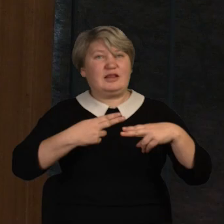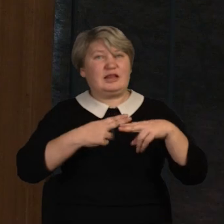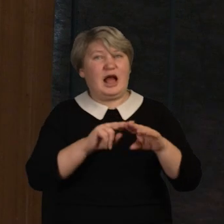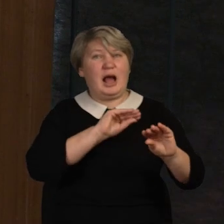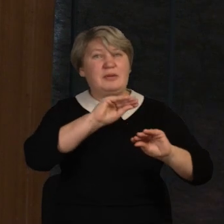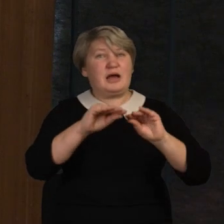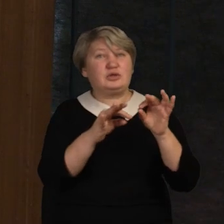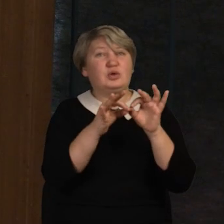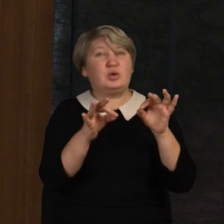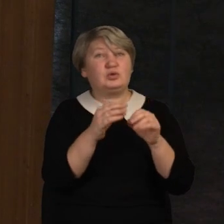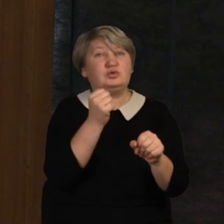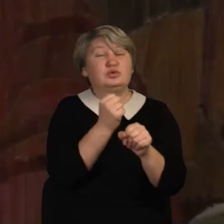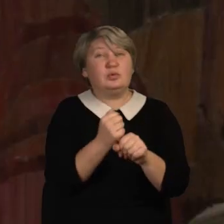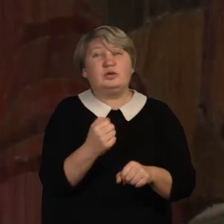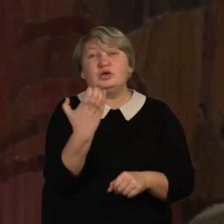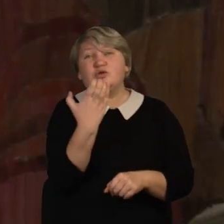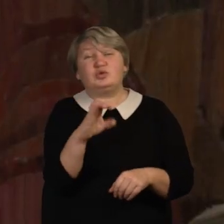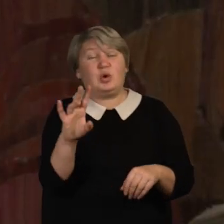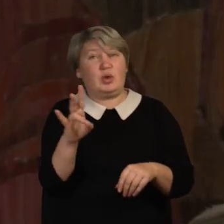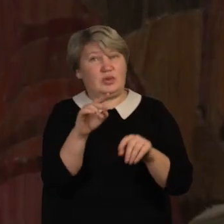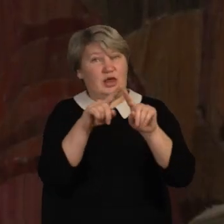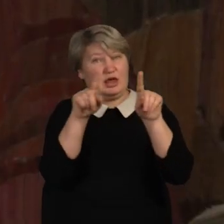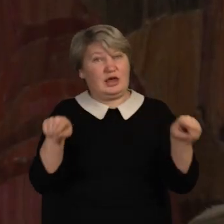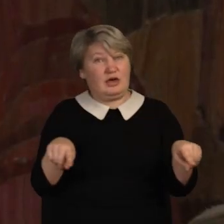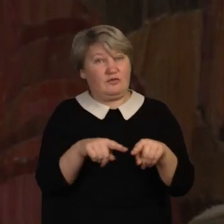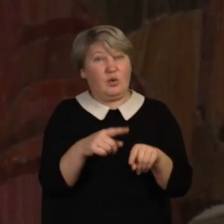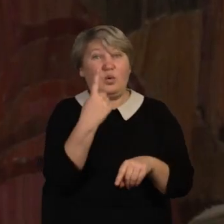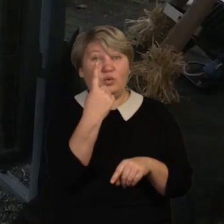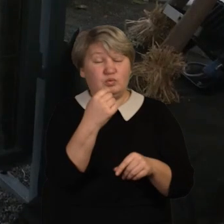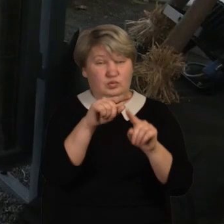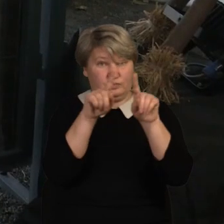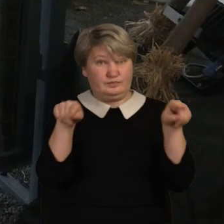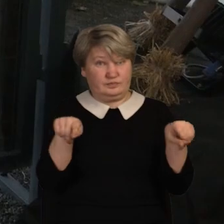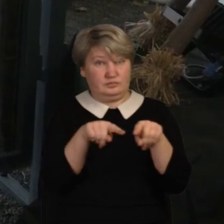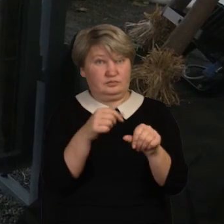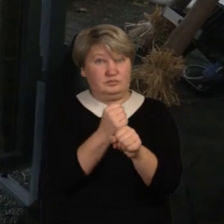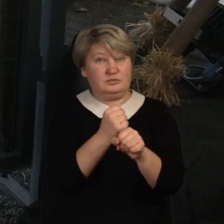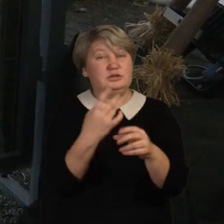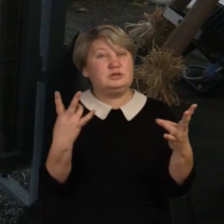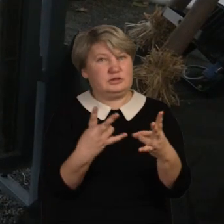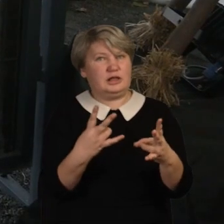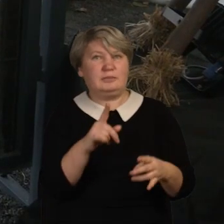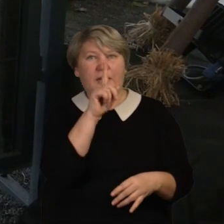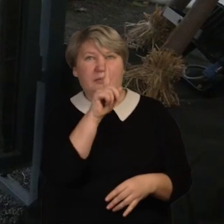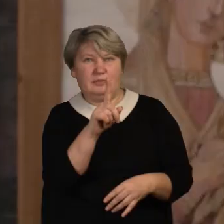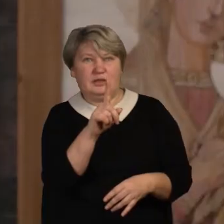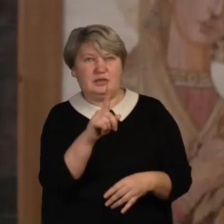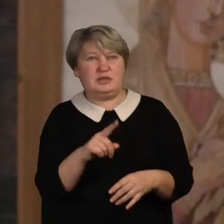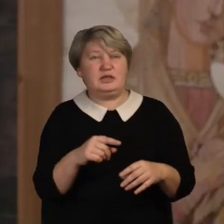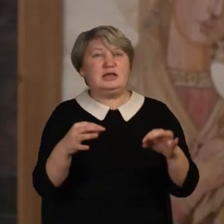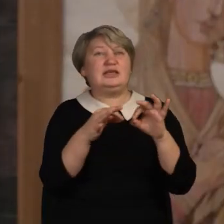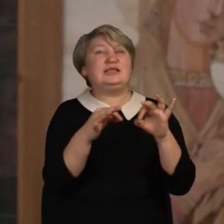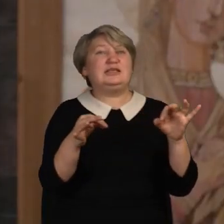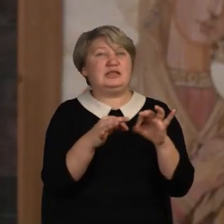соломкою виготовила понад сотню ікон. На створення однієї роботи, з її слів, потрібно щонайменше місяць та пів снопа сіна.